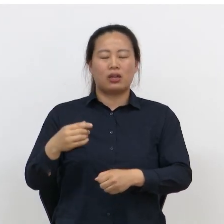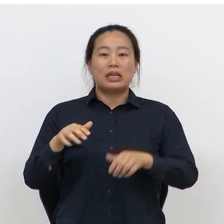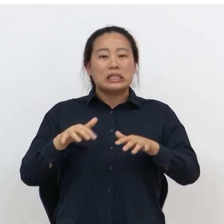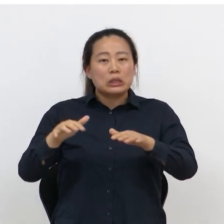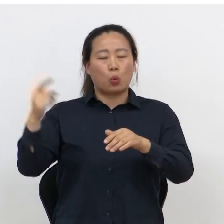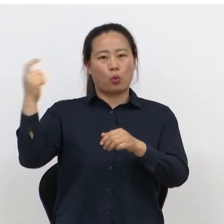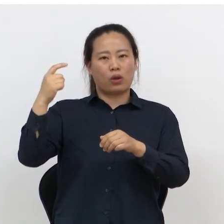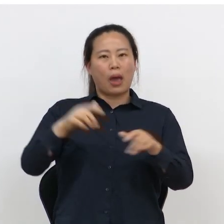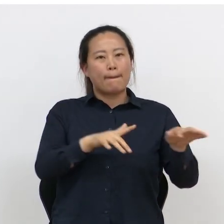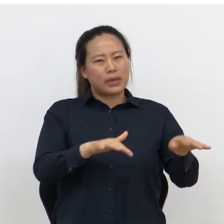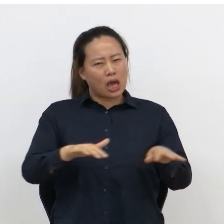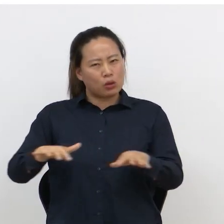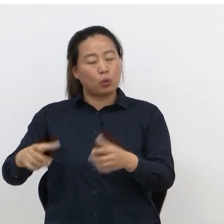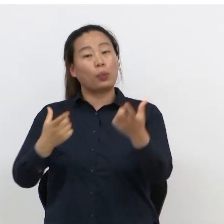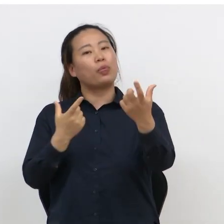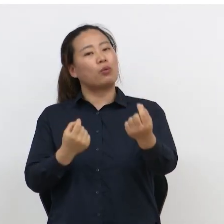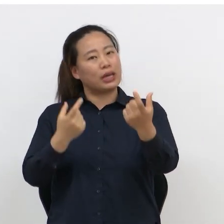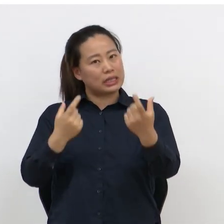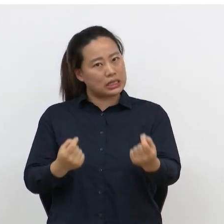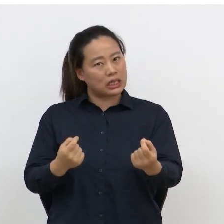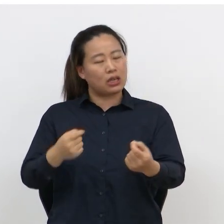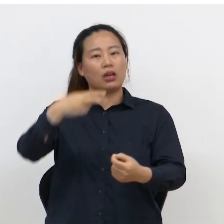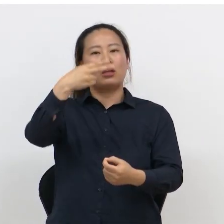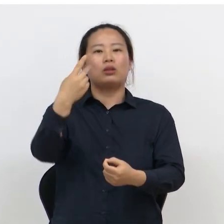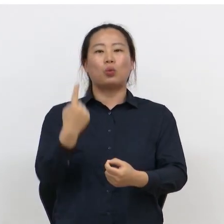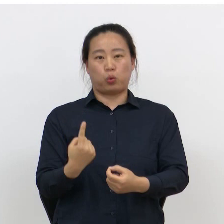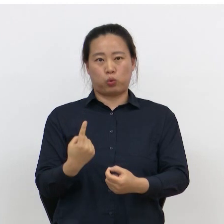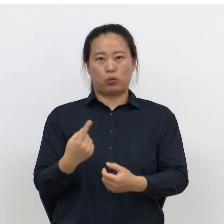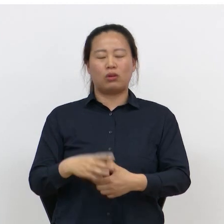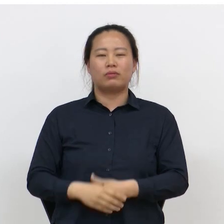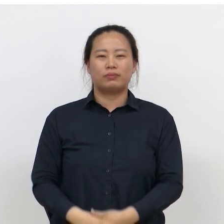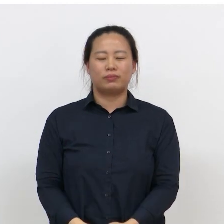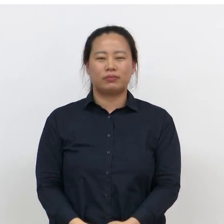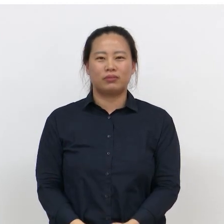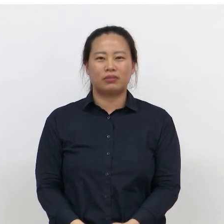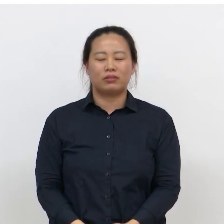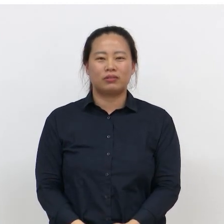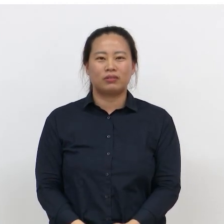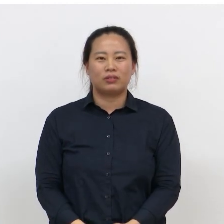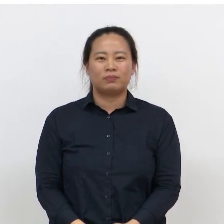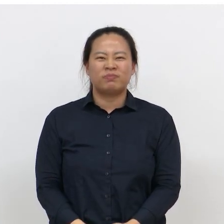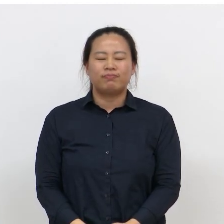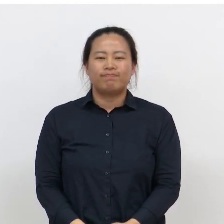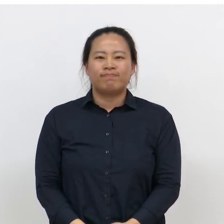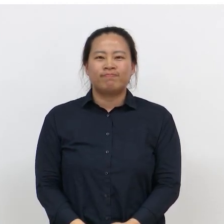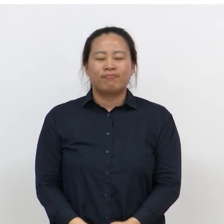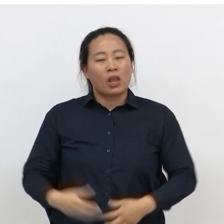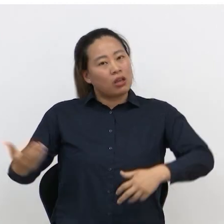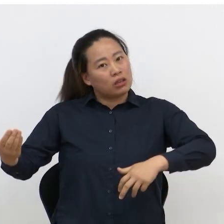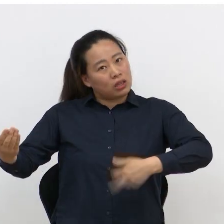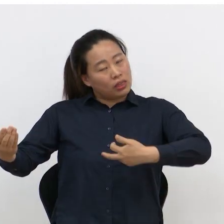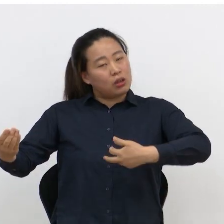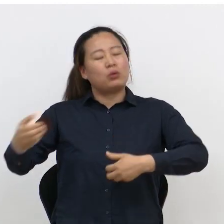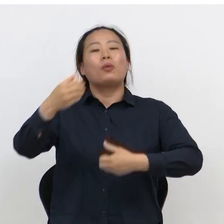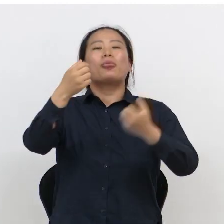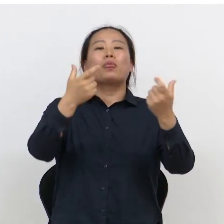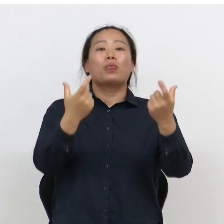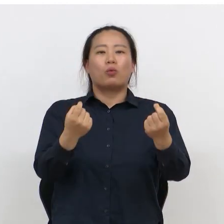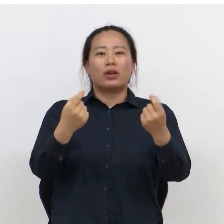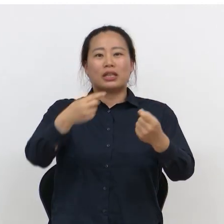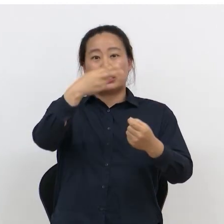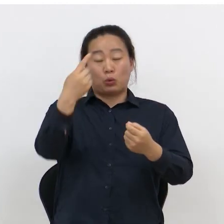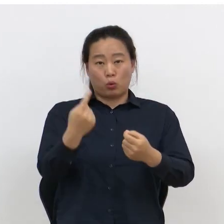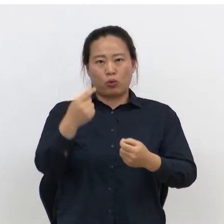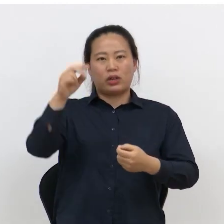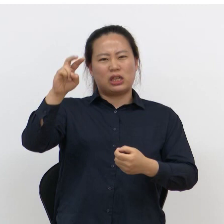피아노 도입니다. 역시 피아노 현이 초당 262회 진동을 했고 기타도 역시 초당 262회 진동을